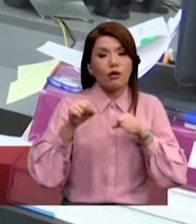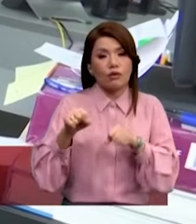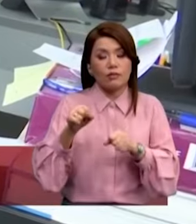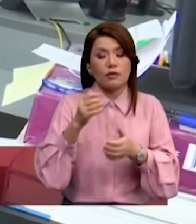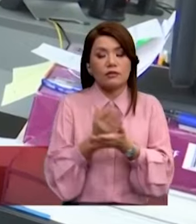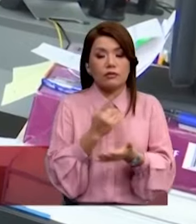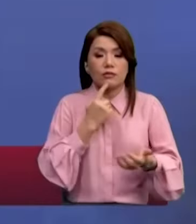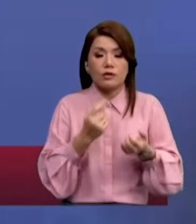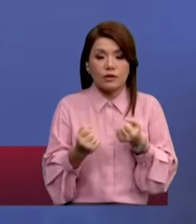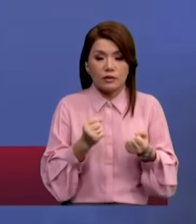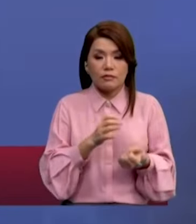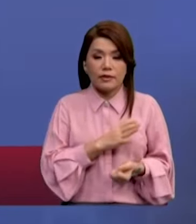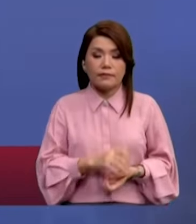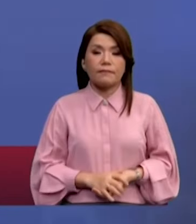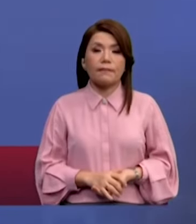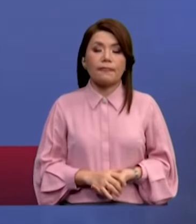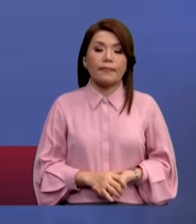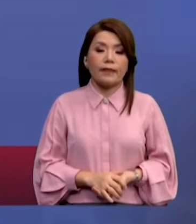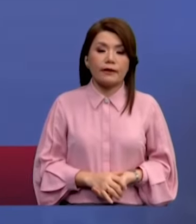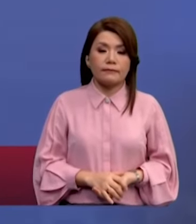барынша күшейтіліпті.